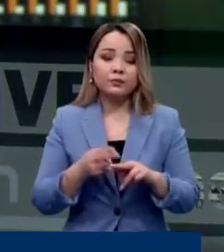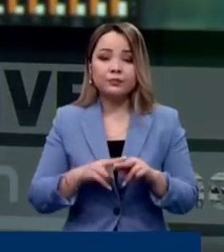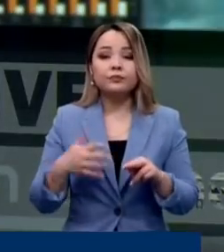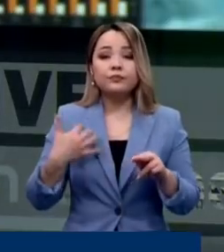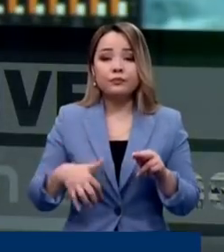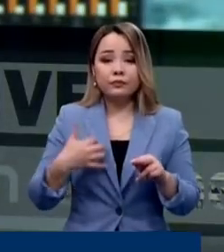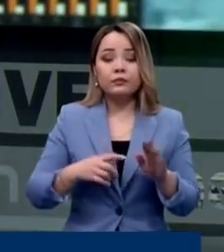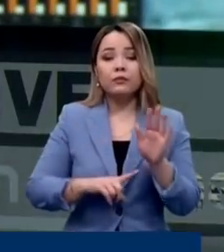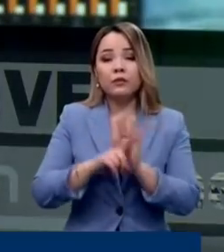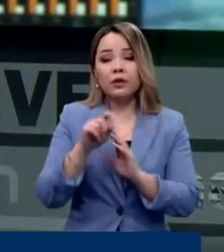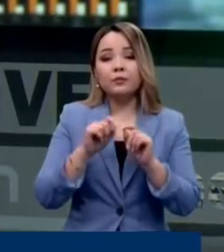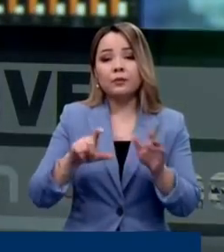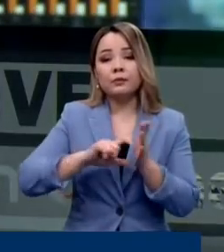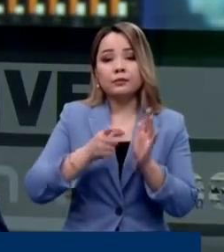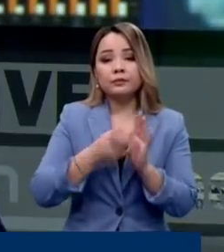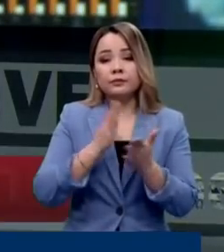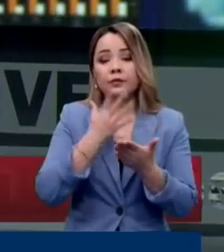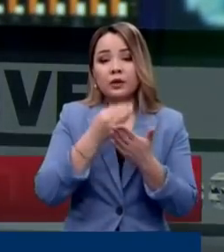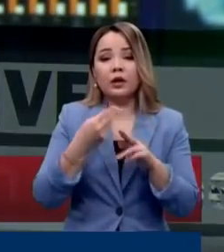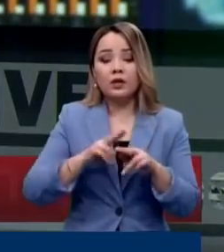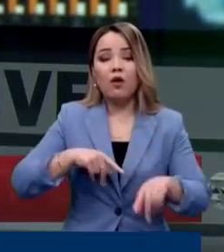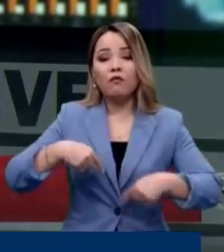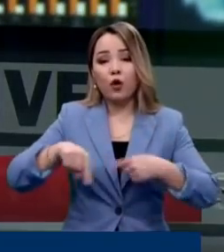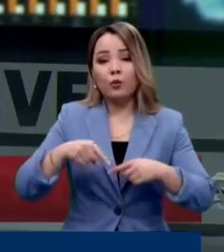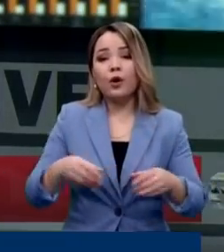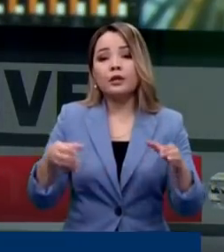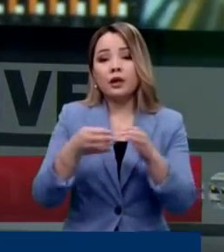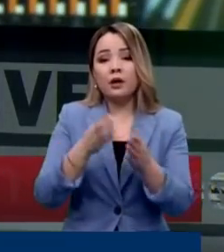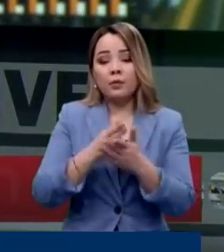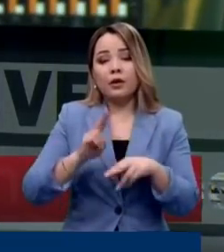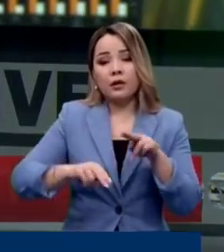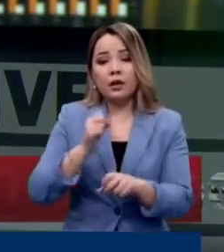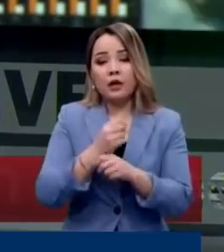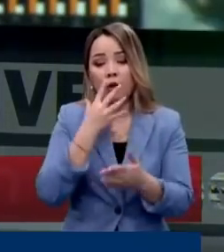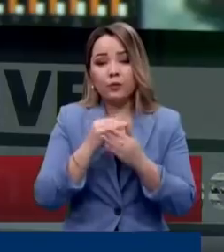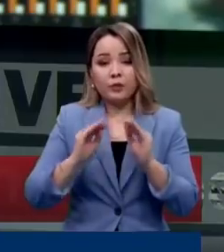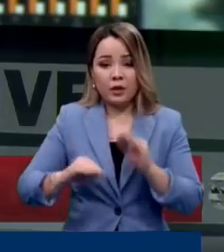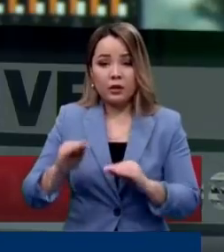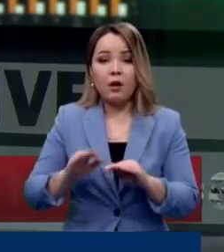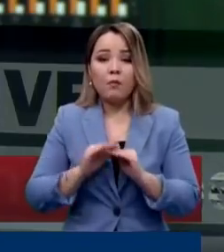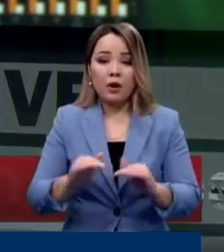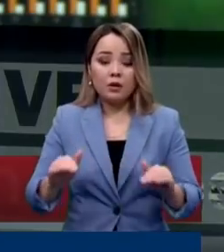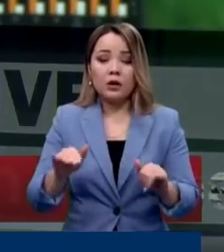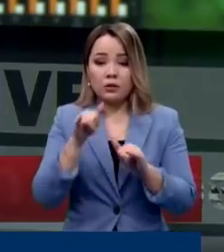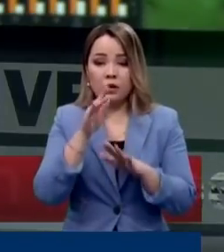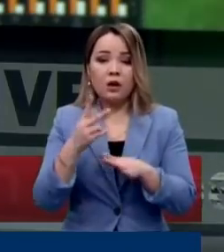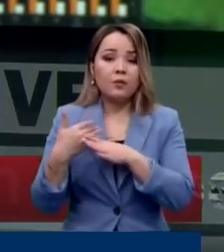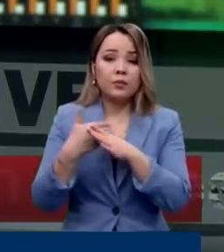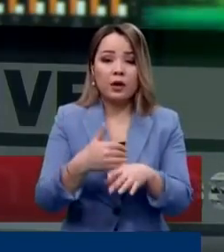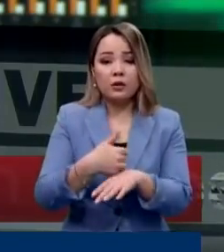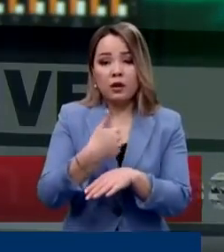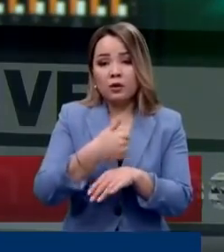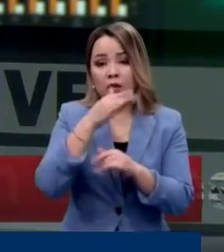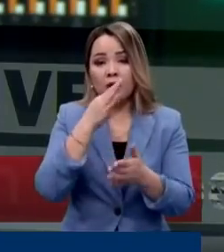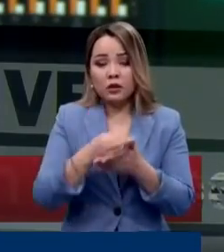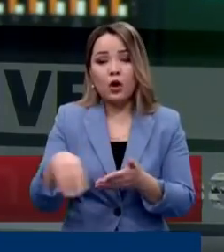Таразда бастауыш сынып оқушылары футбол алаңын өздері салуға кіріскен. Балақайлар әкімдіктен қайыр болмаған соң топырақты